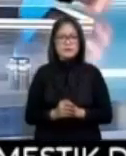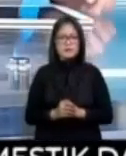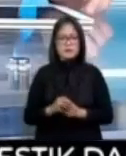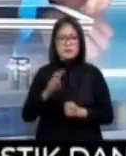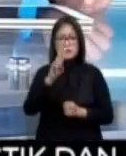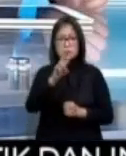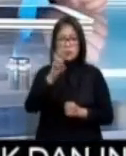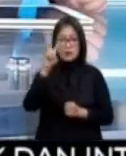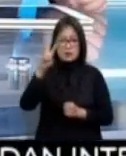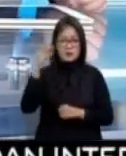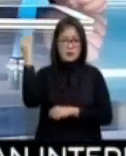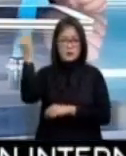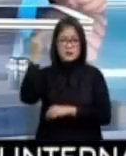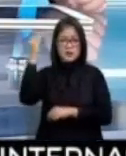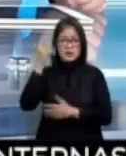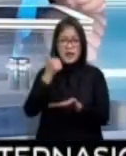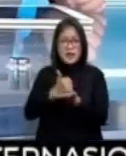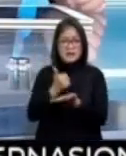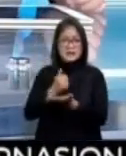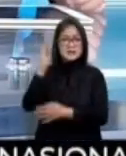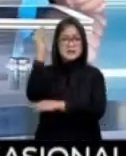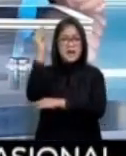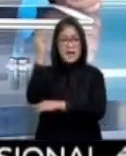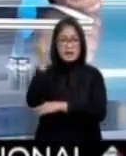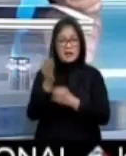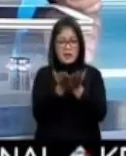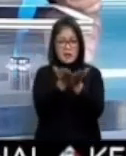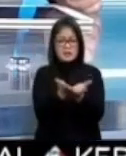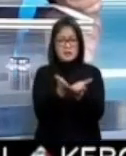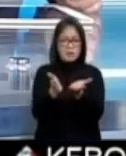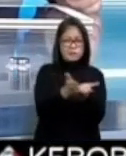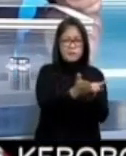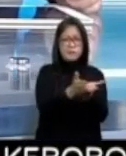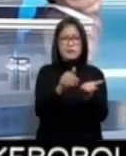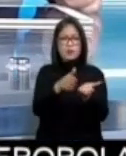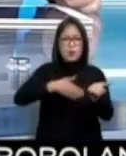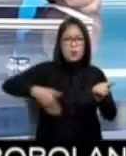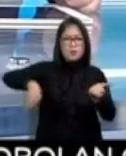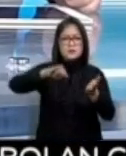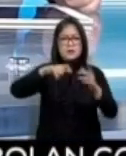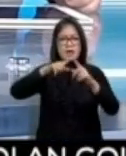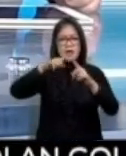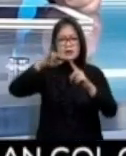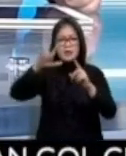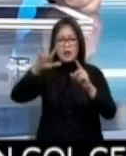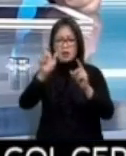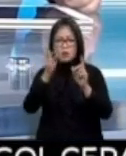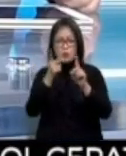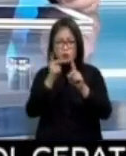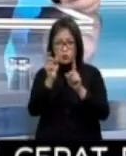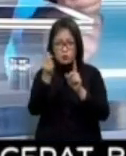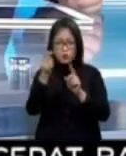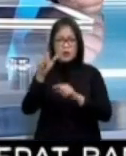23 wisatawan asal Jakarta terjebak eceng gondok di Danau Waduk Jatiluhur Purwakarta, Jawa Barat hingga 6 jam. Seluruh korban